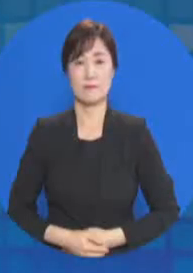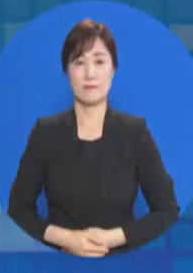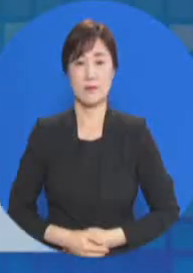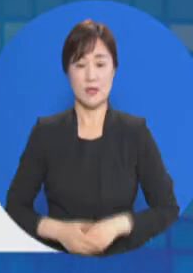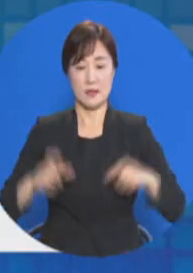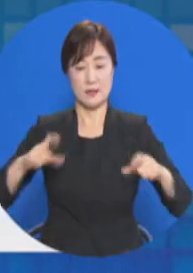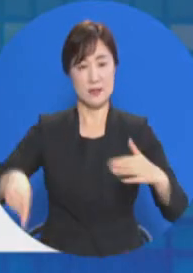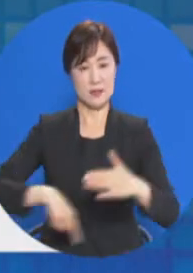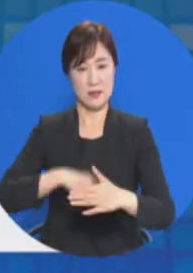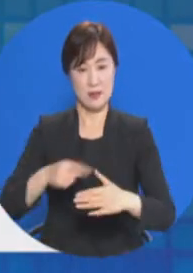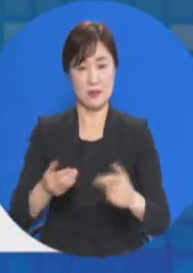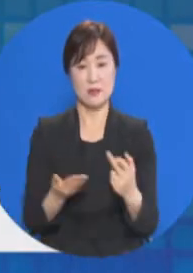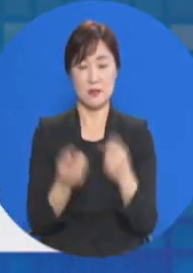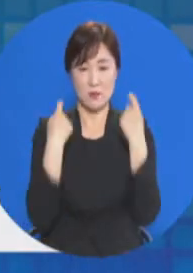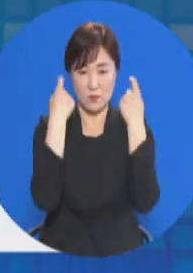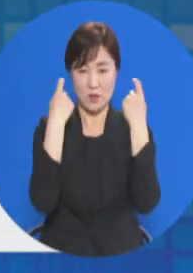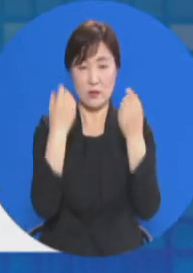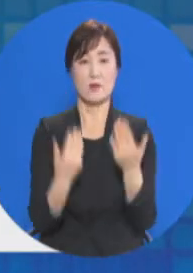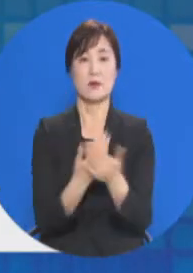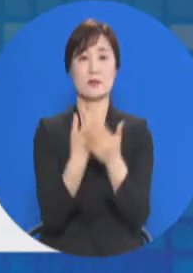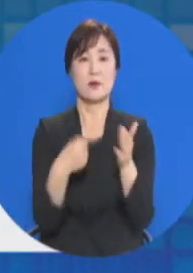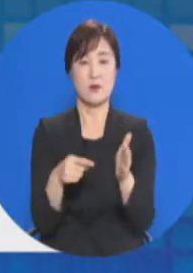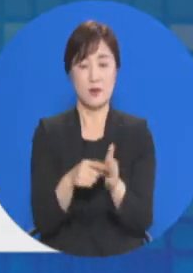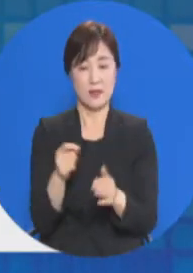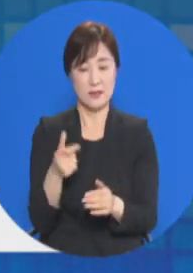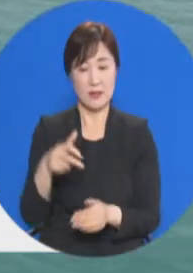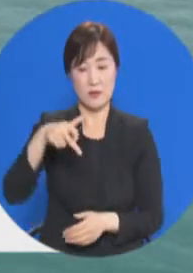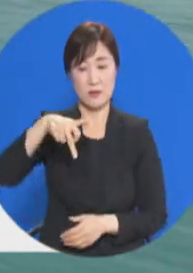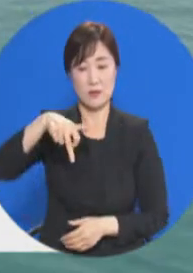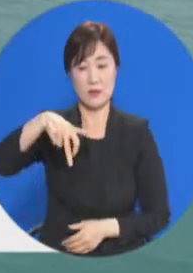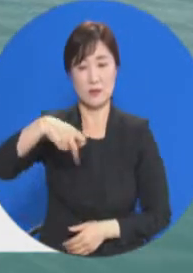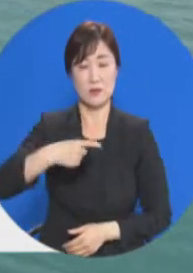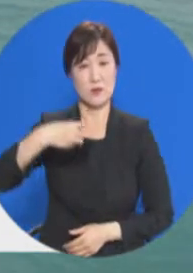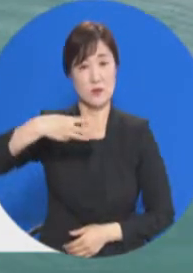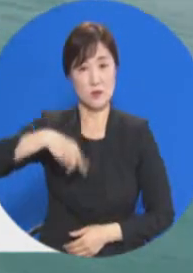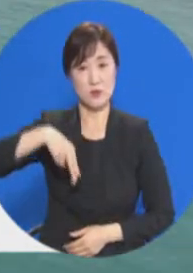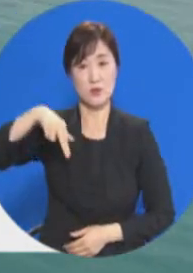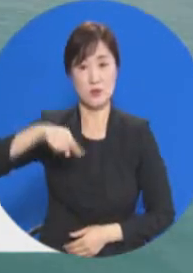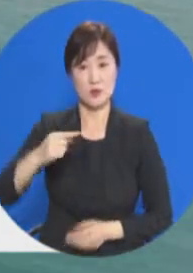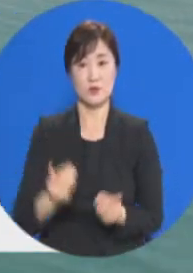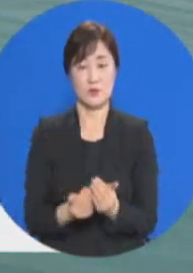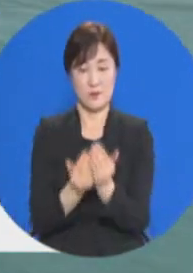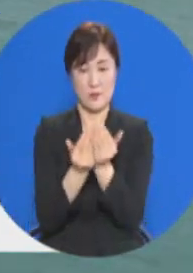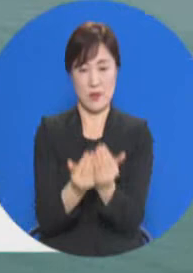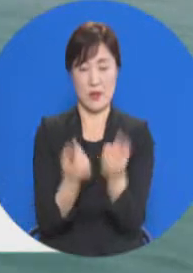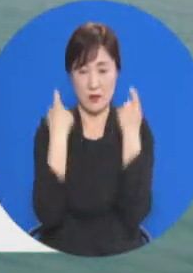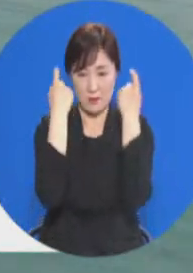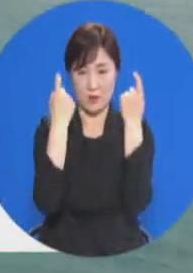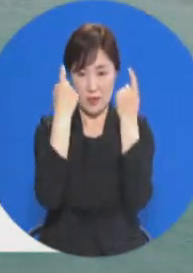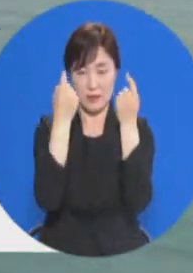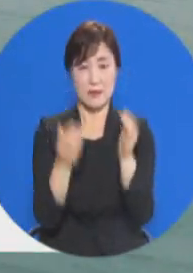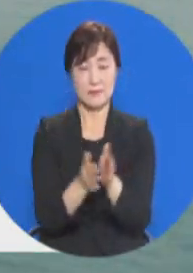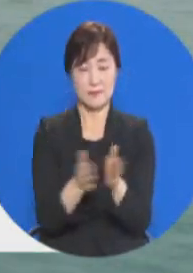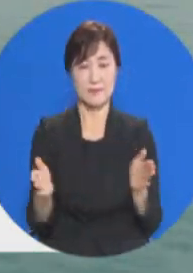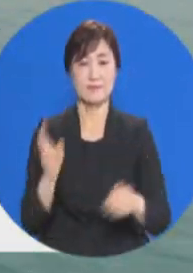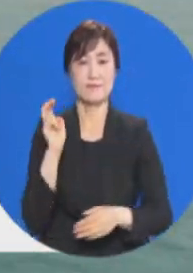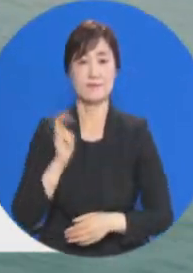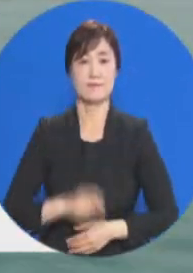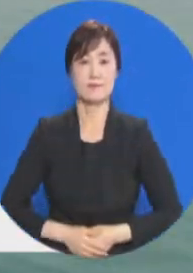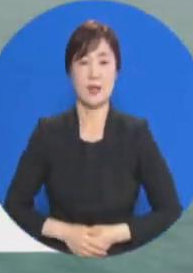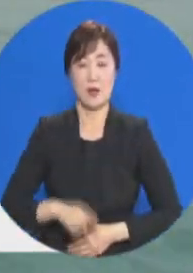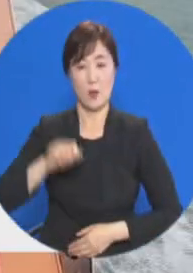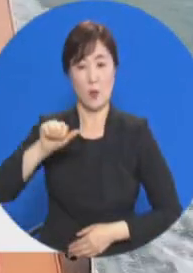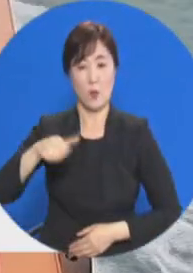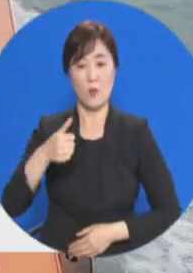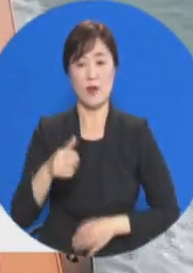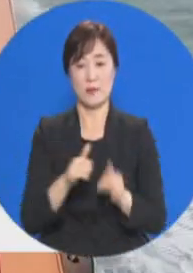도내 섬 관광 활성화를 위해 소형 크루즈 도입 방안이 검토되고 있습니다. 전라남도는 최대 500명을 태울 수 있는